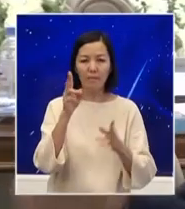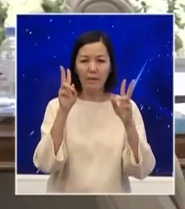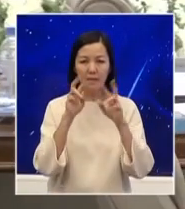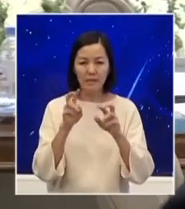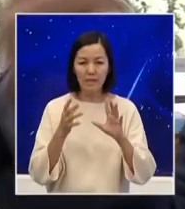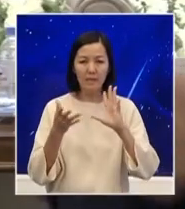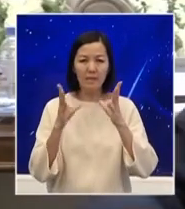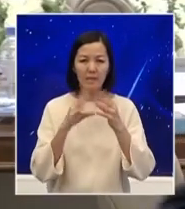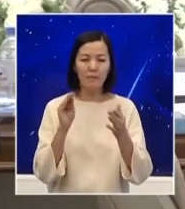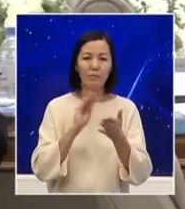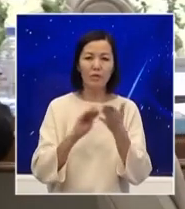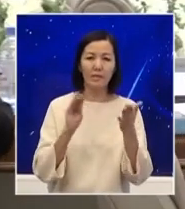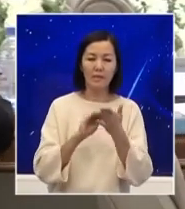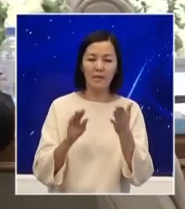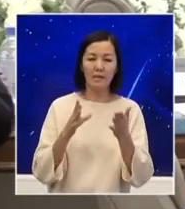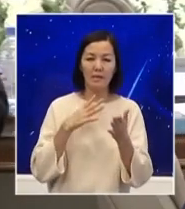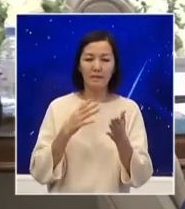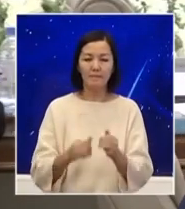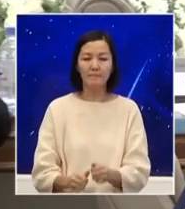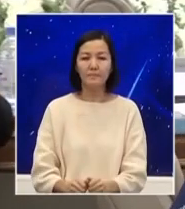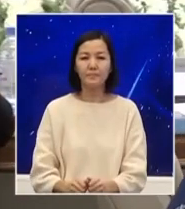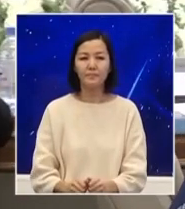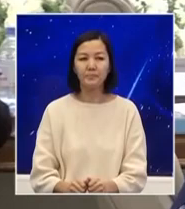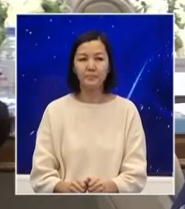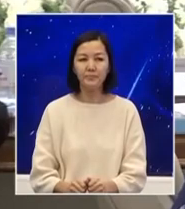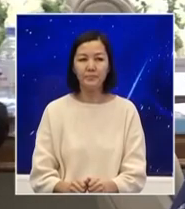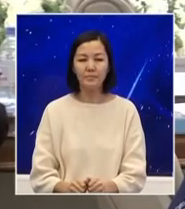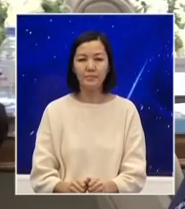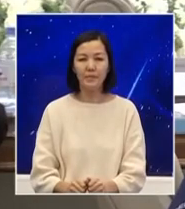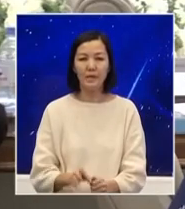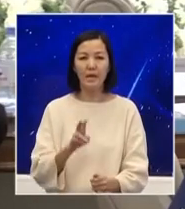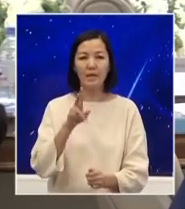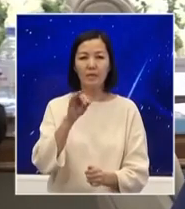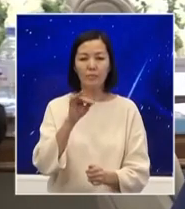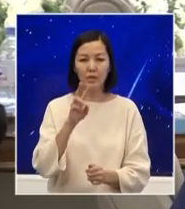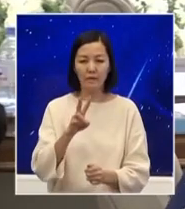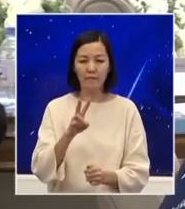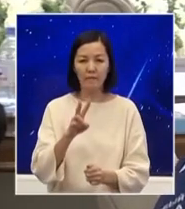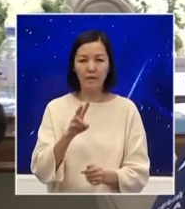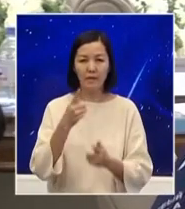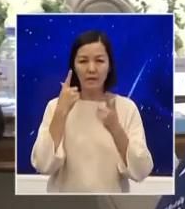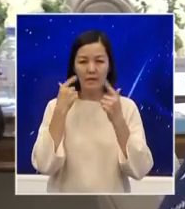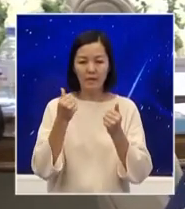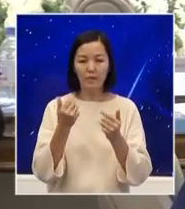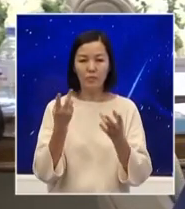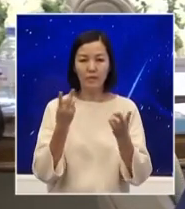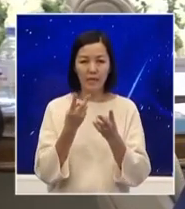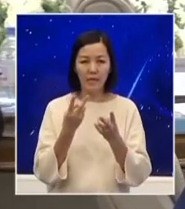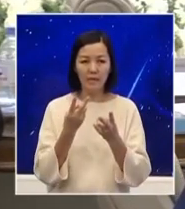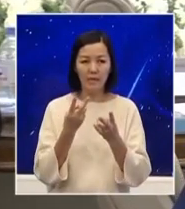көзін Қазақстанға бұрып берген адам алдым деп, сол Әнуар Әлімжанов деп айтар едік. Сондықтан